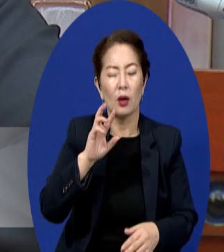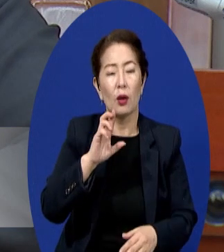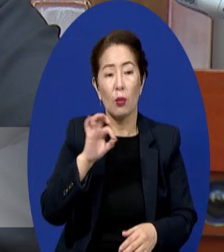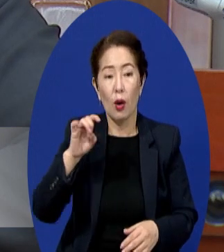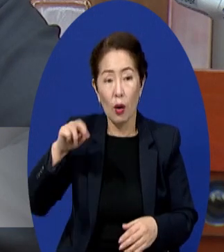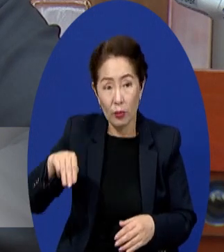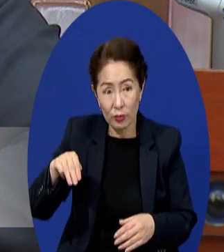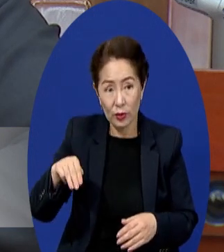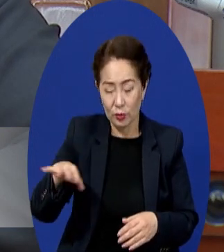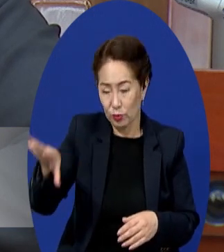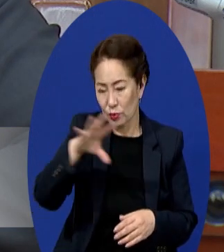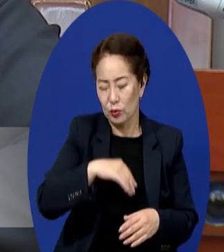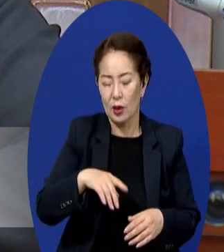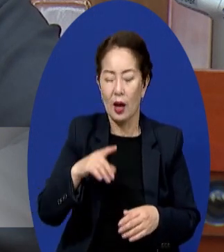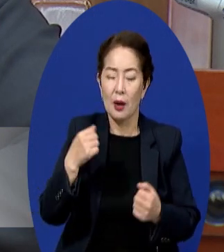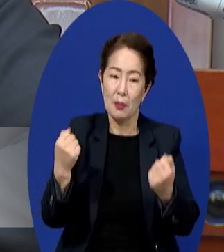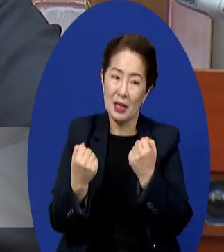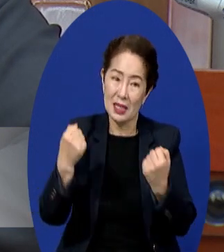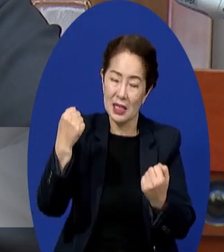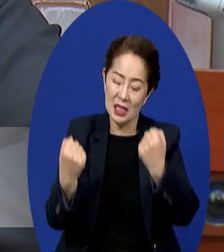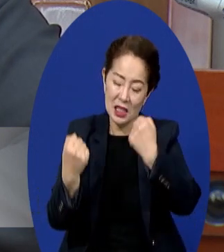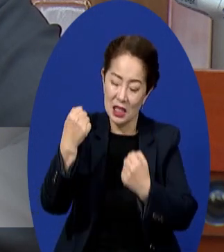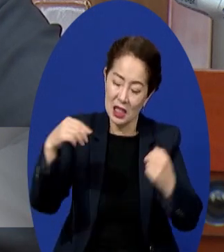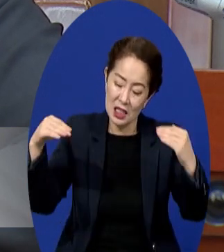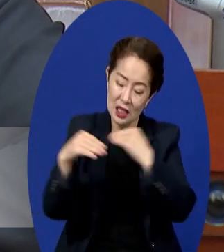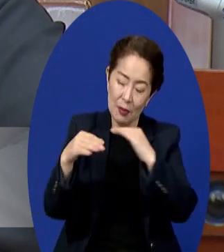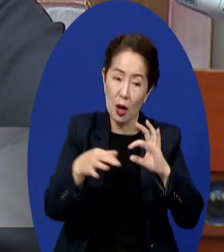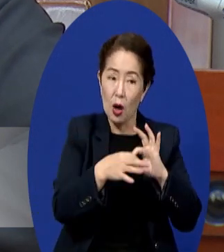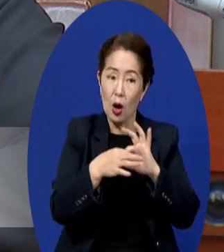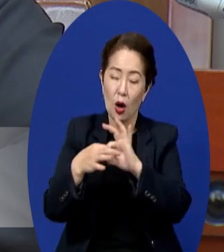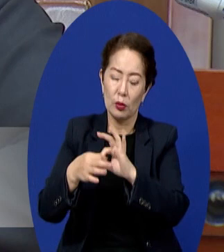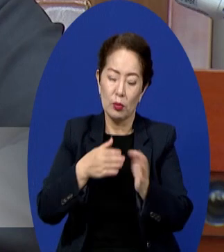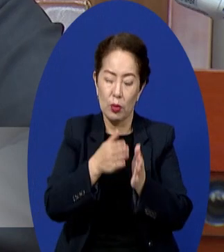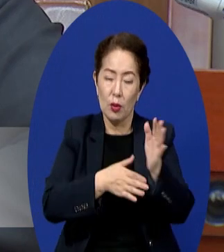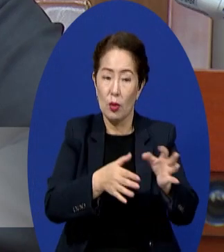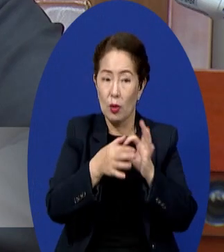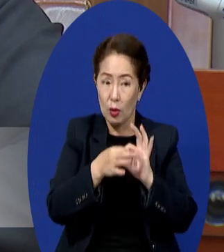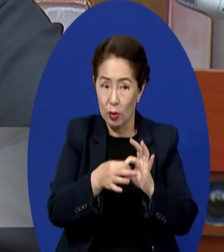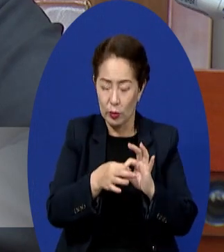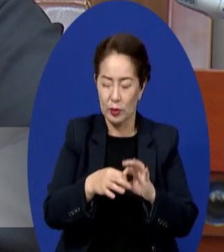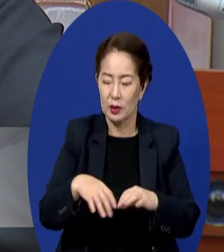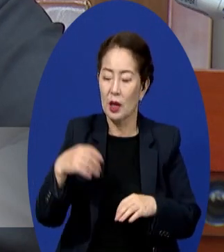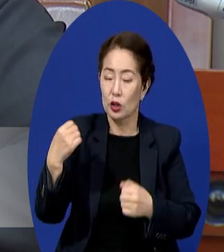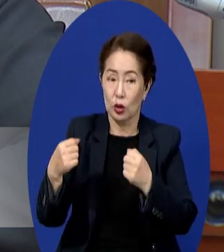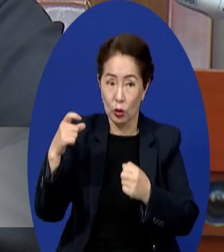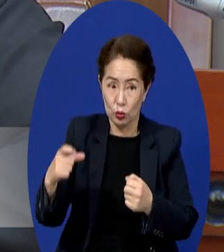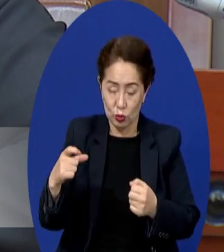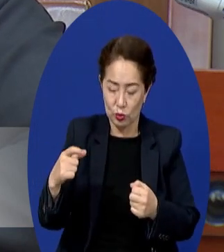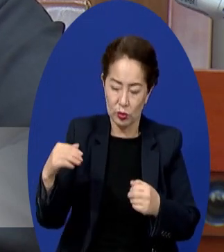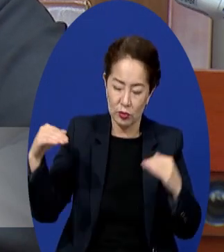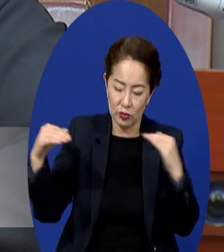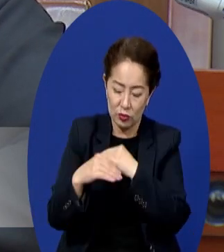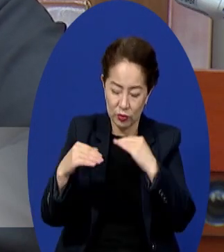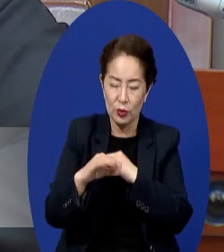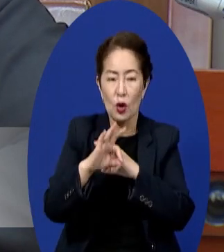хэрэгтэй. За мөн одоо бид нар чингэлэг тээвэр буюу жолоочлоноор одоо зөвхөн тээвэрлэхийн хажуугаар бид нар одоо бусад